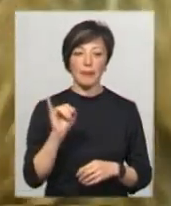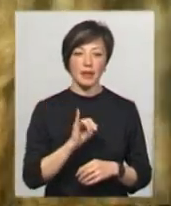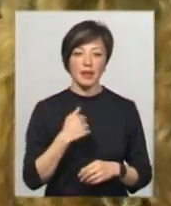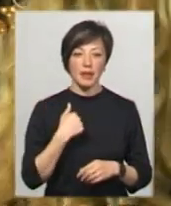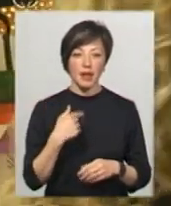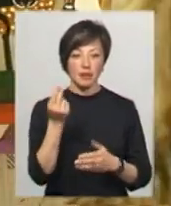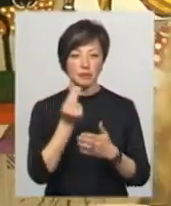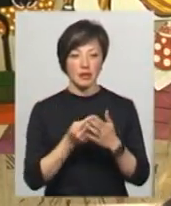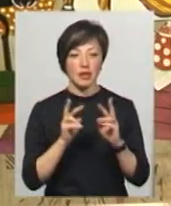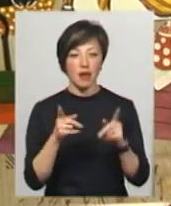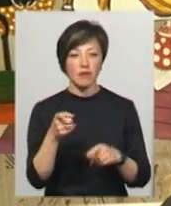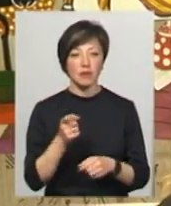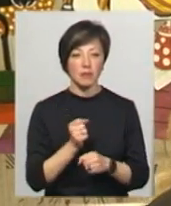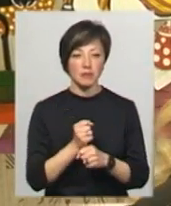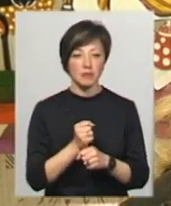я зобразила те, як вона